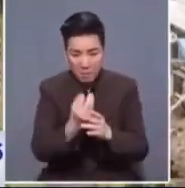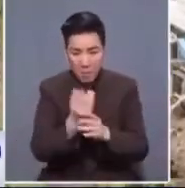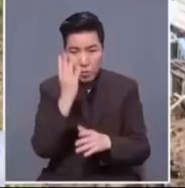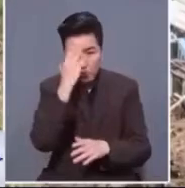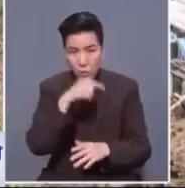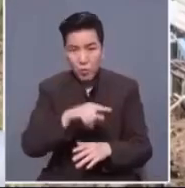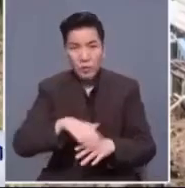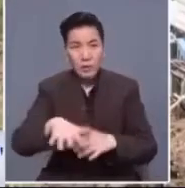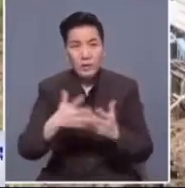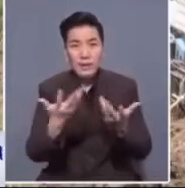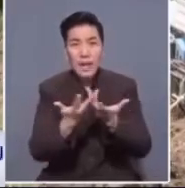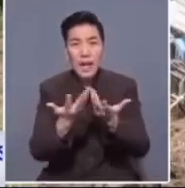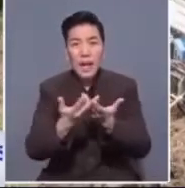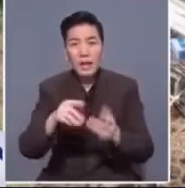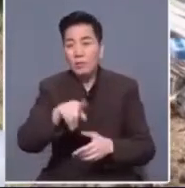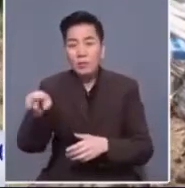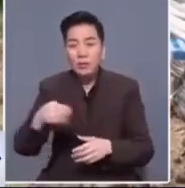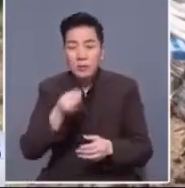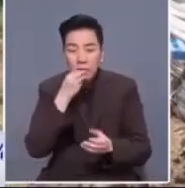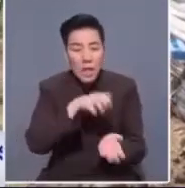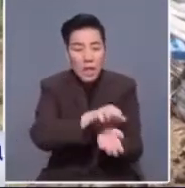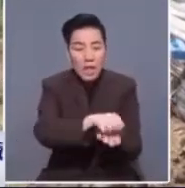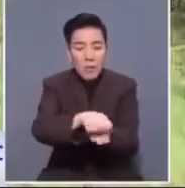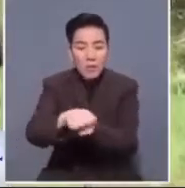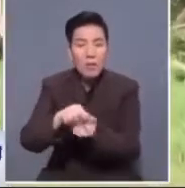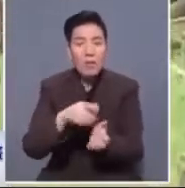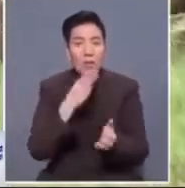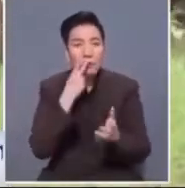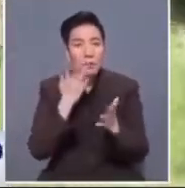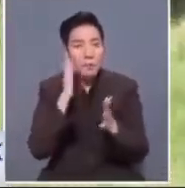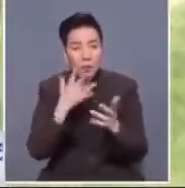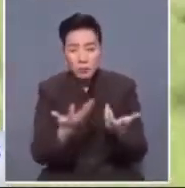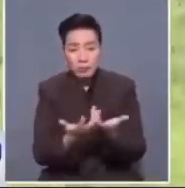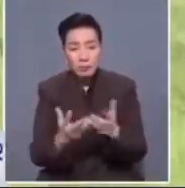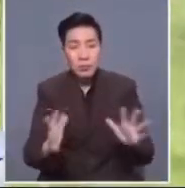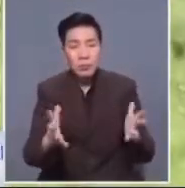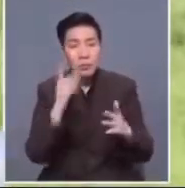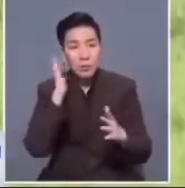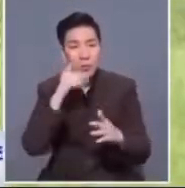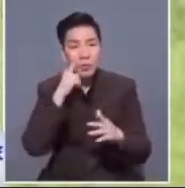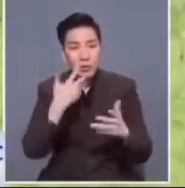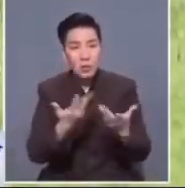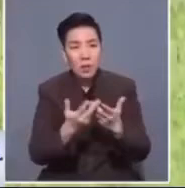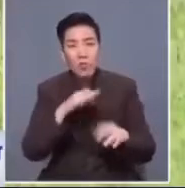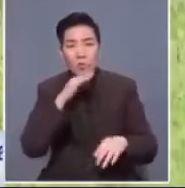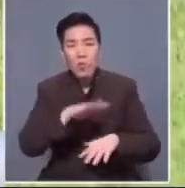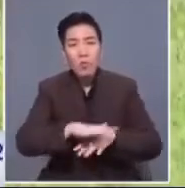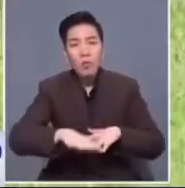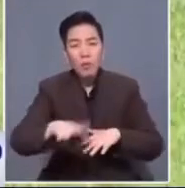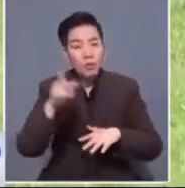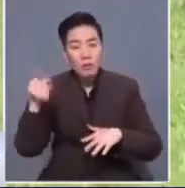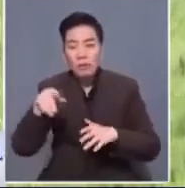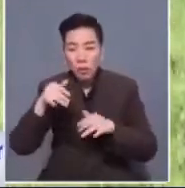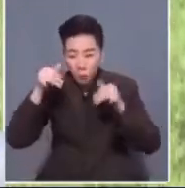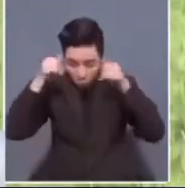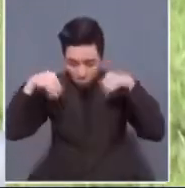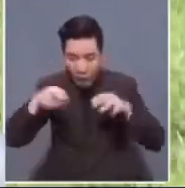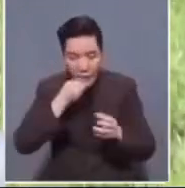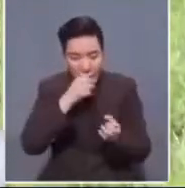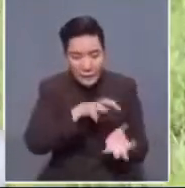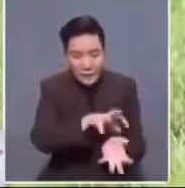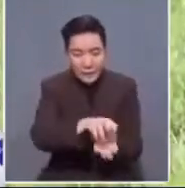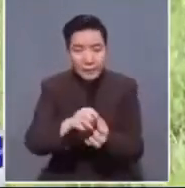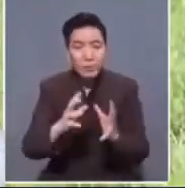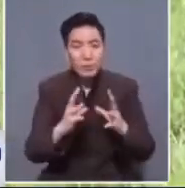ะแล้วหญ้าที่มีเนี่ยเขาจะกินหญ้ามันก็ไม่ค่อยมีวัชพืชหญ้าตามข้างที่มันรกๆสูงๆเขาจะกินหมด เหรอ ค่ะ